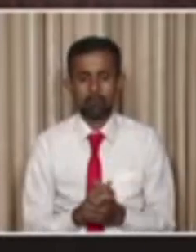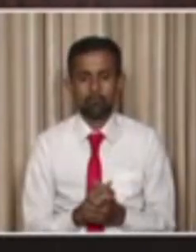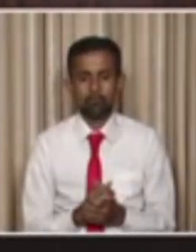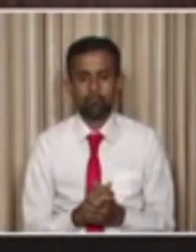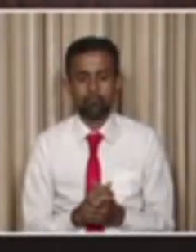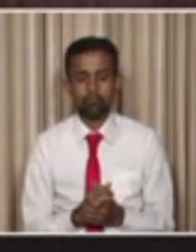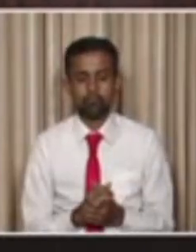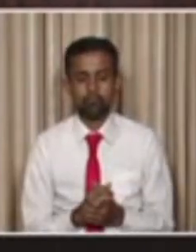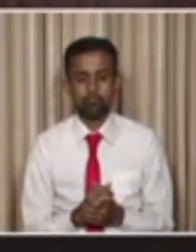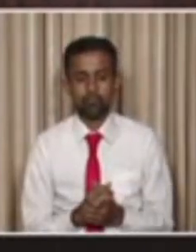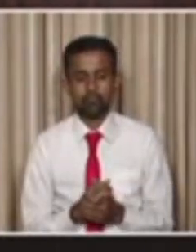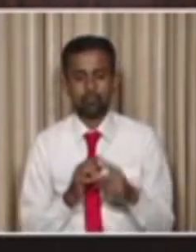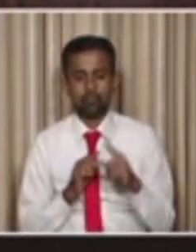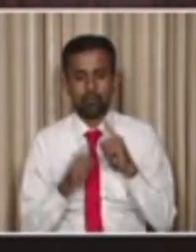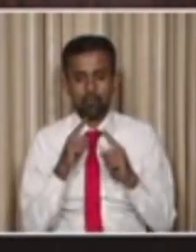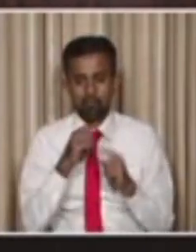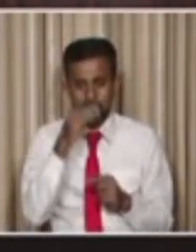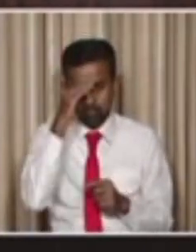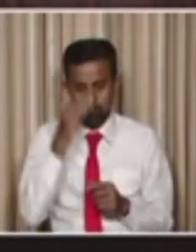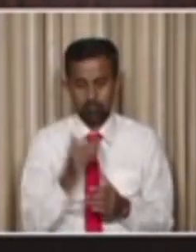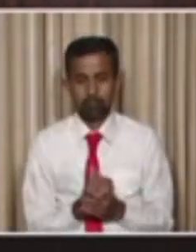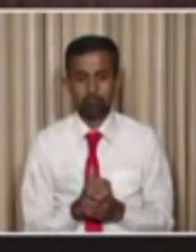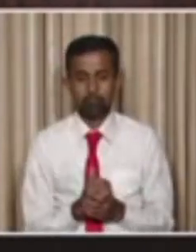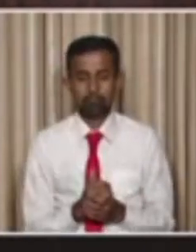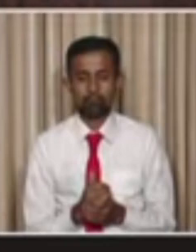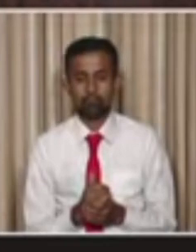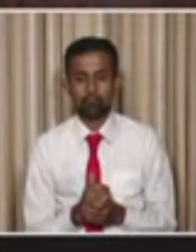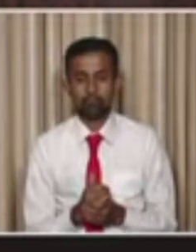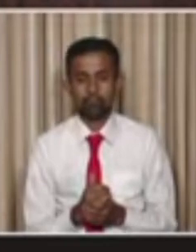ගරු කතානායකතුමනි